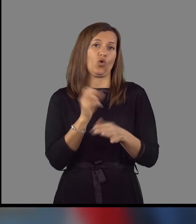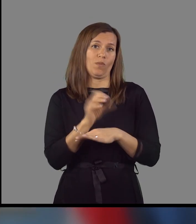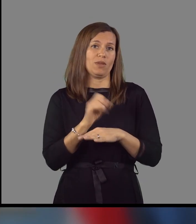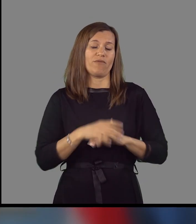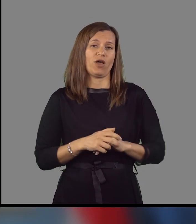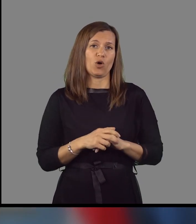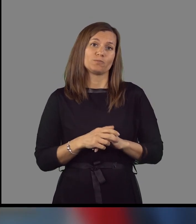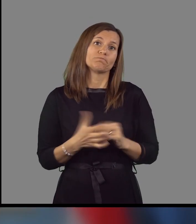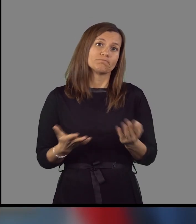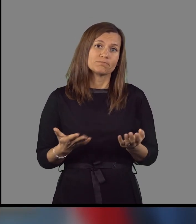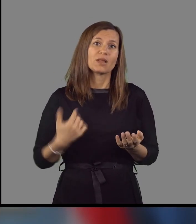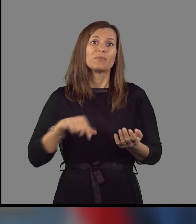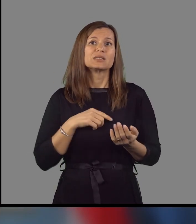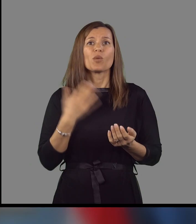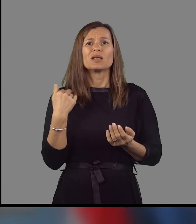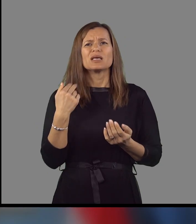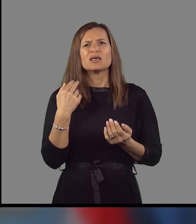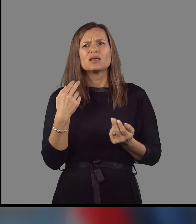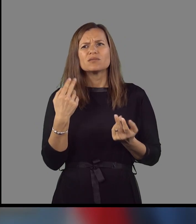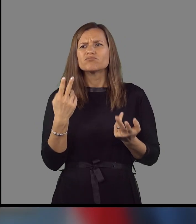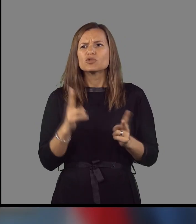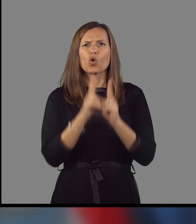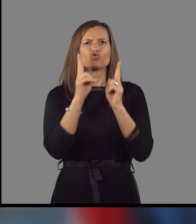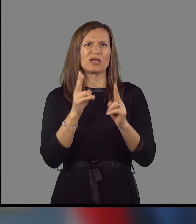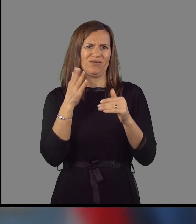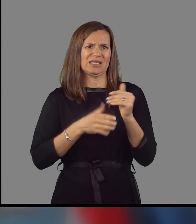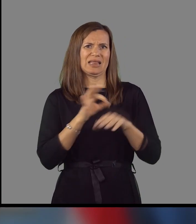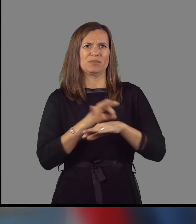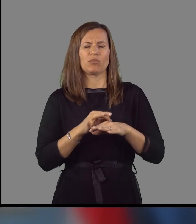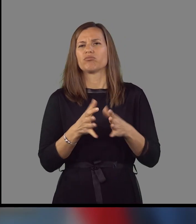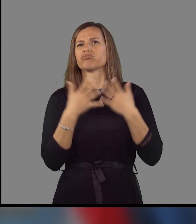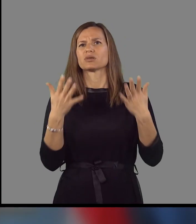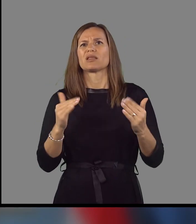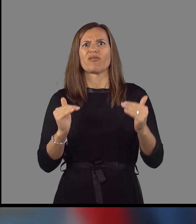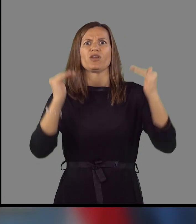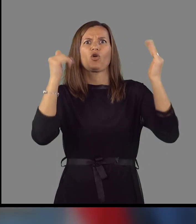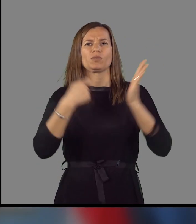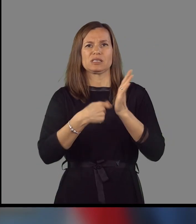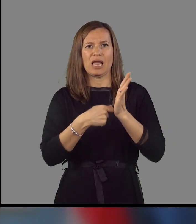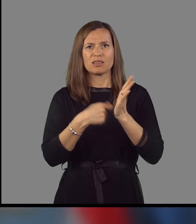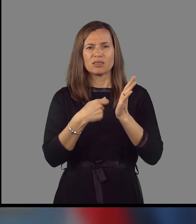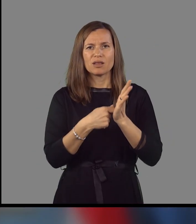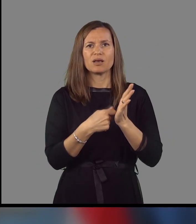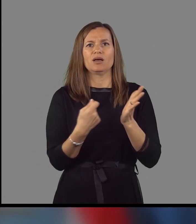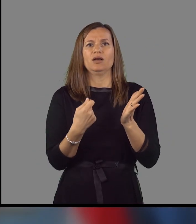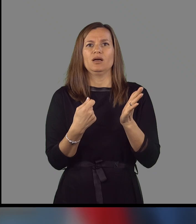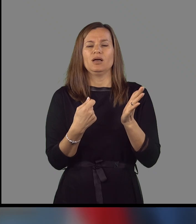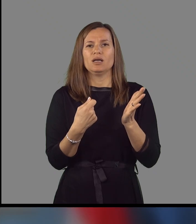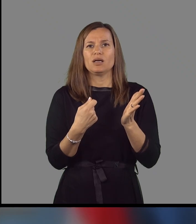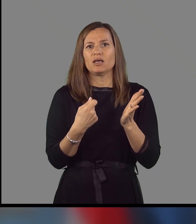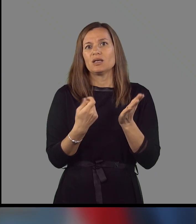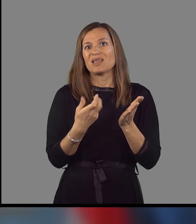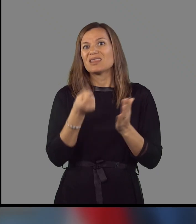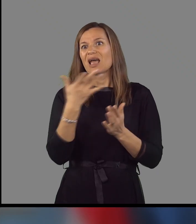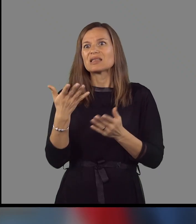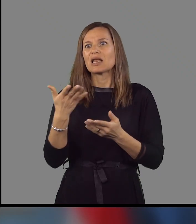spremenile okoliščine, ki na to ceno vplivajo. Mi smo bili soočeni v zadnjem tednu z enormnim dvigom cen komponent,